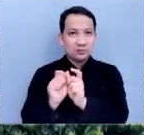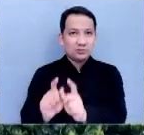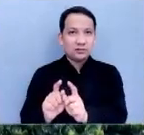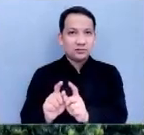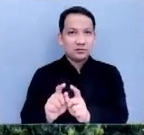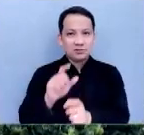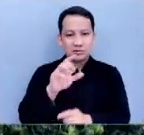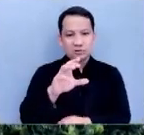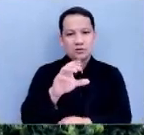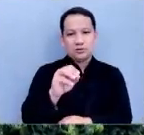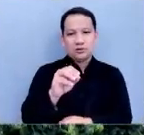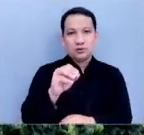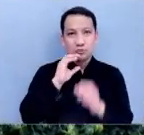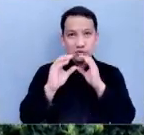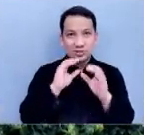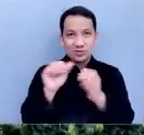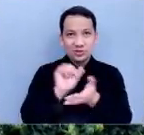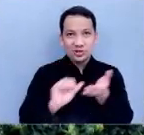arts.